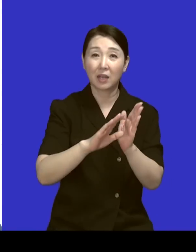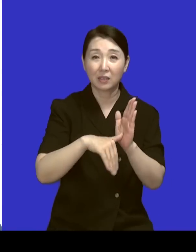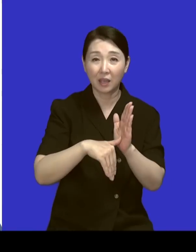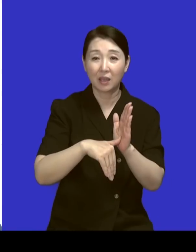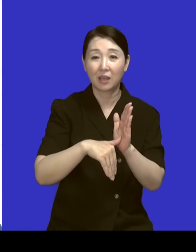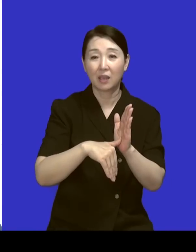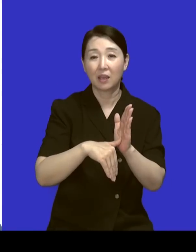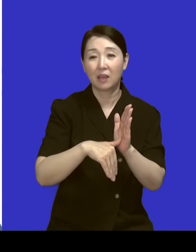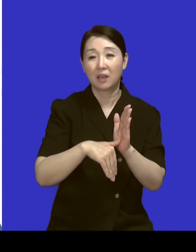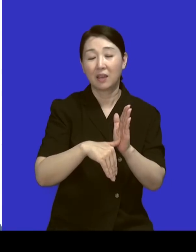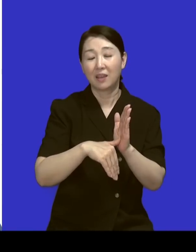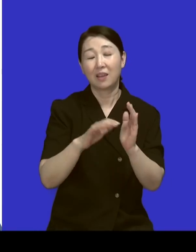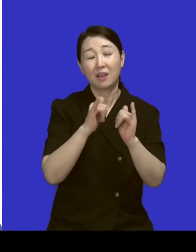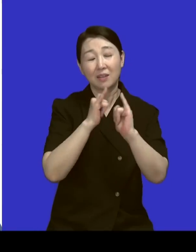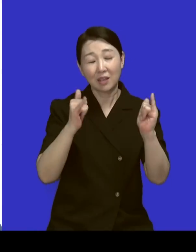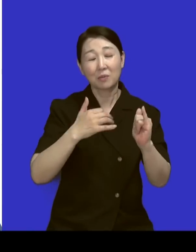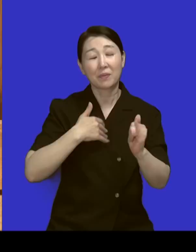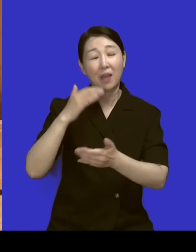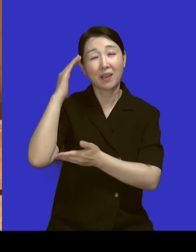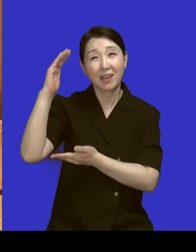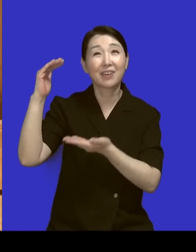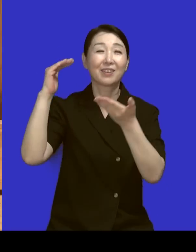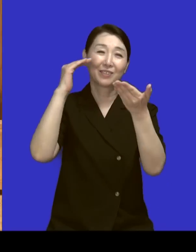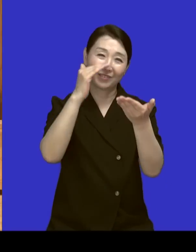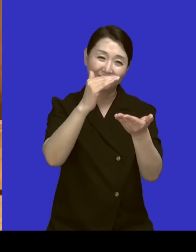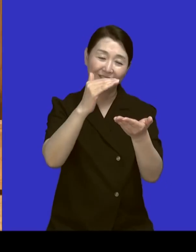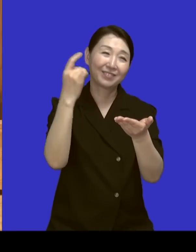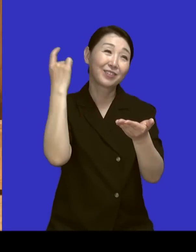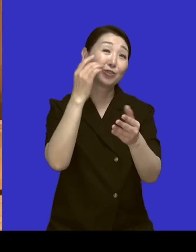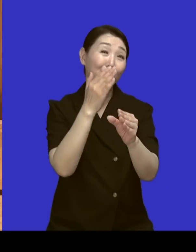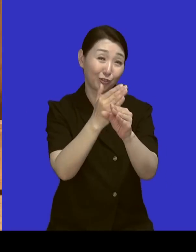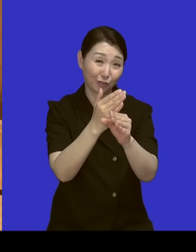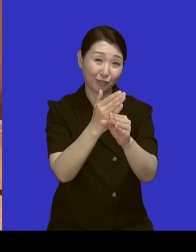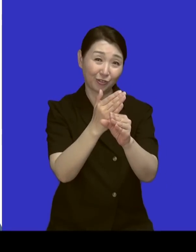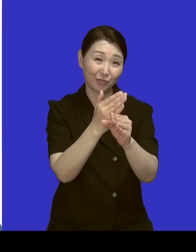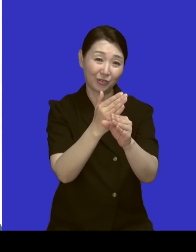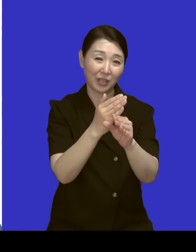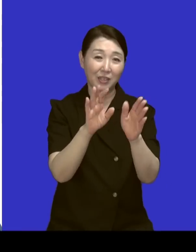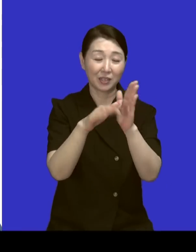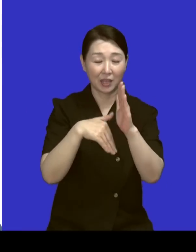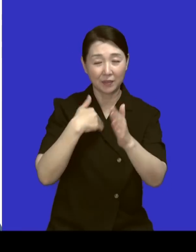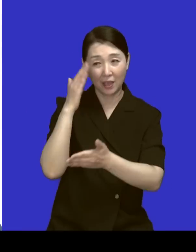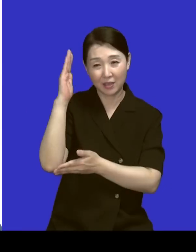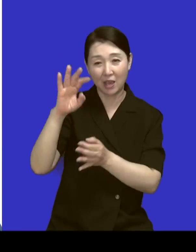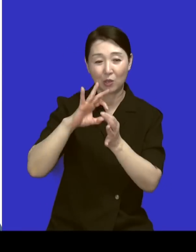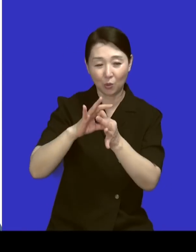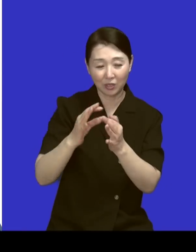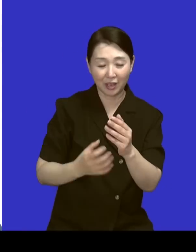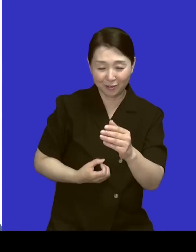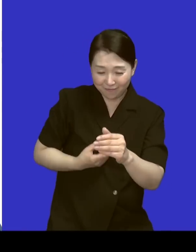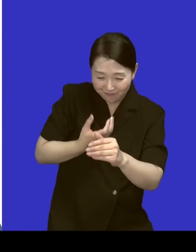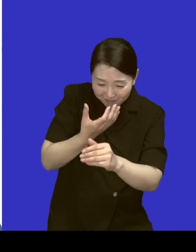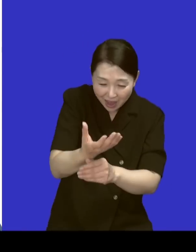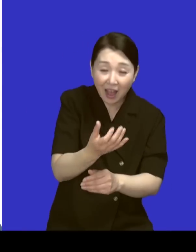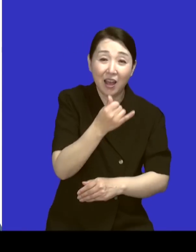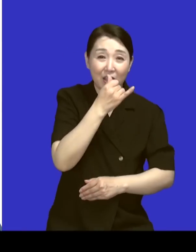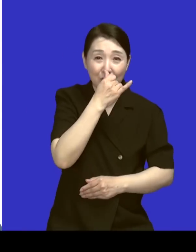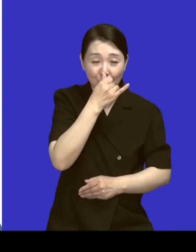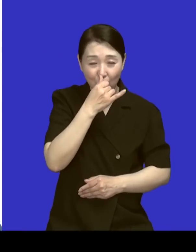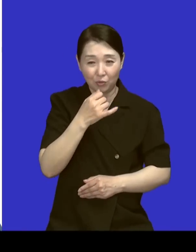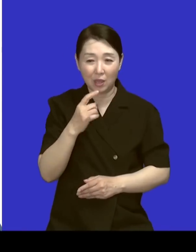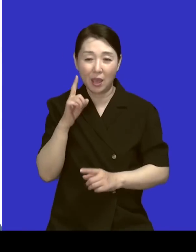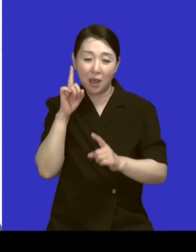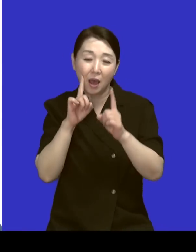많은 사람들이 제 이야기를 들어주고 계시잖아요. 네. 그런 걸 통해서 저도 제 이야기를 계속 꺼내고 제 아픔과 상처에